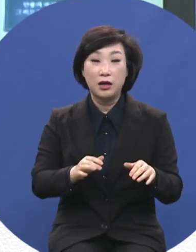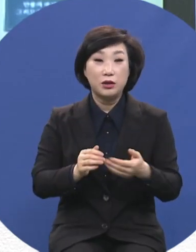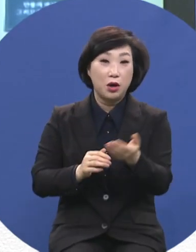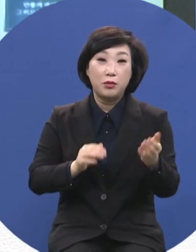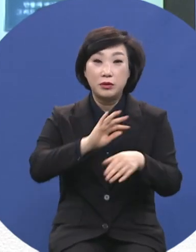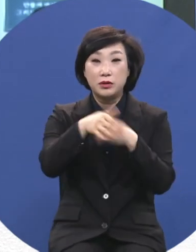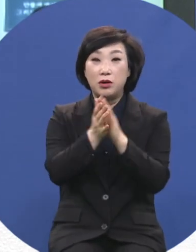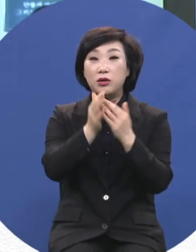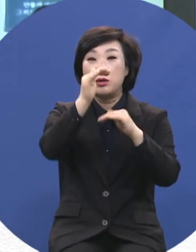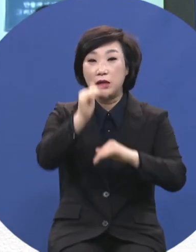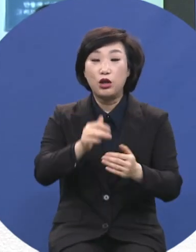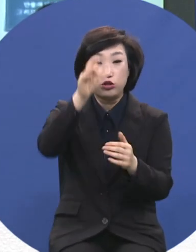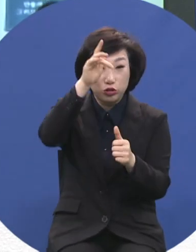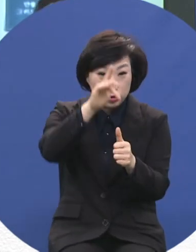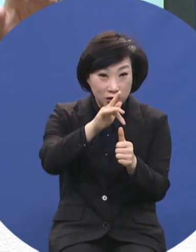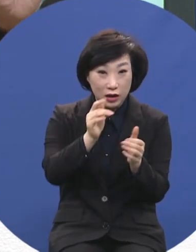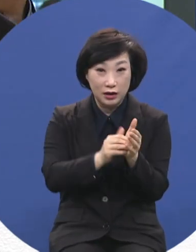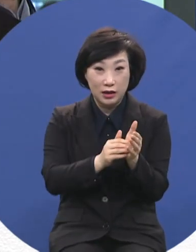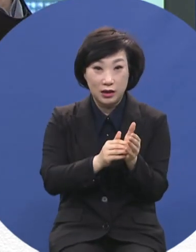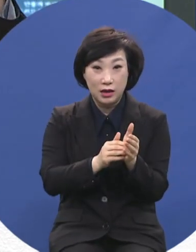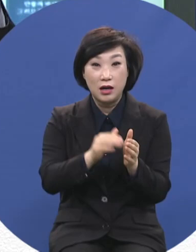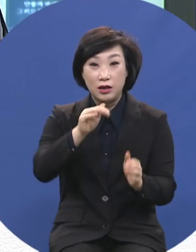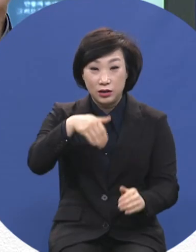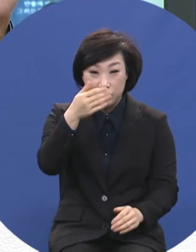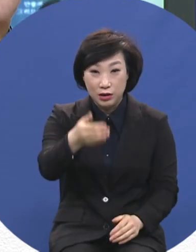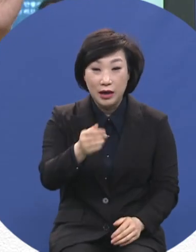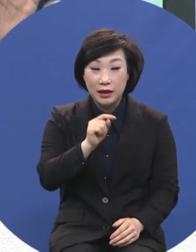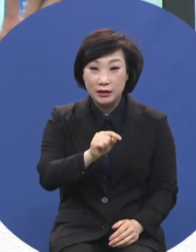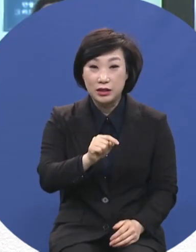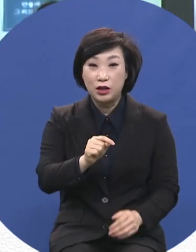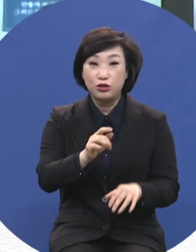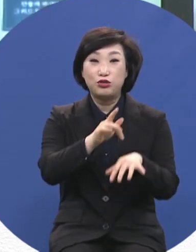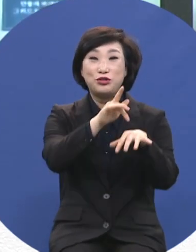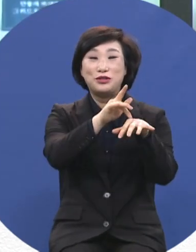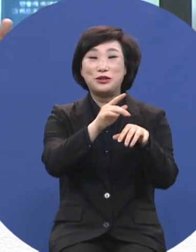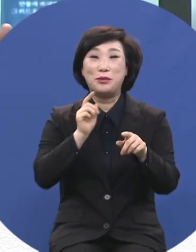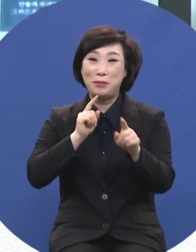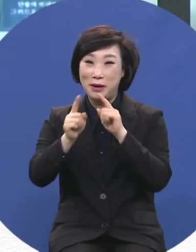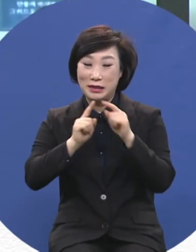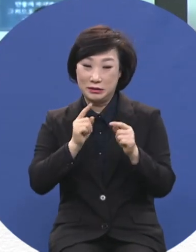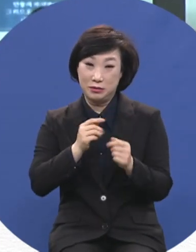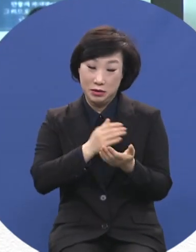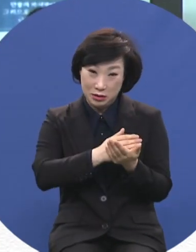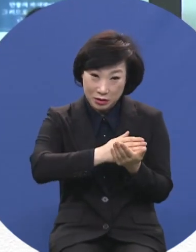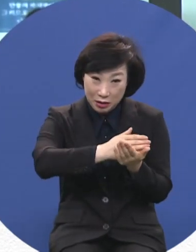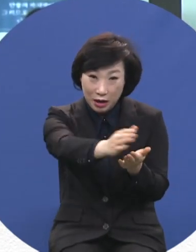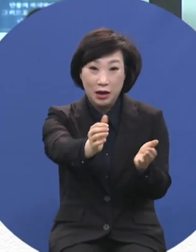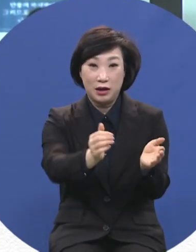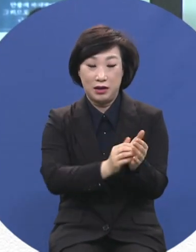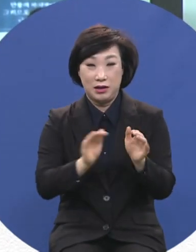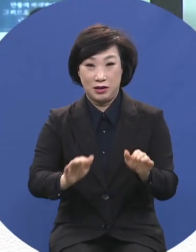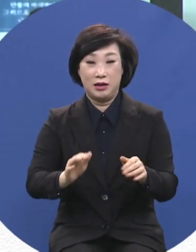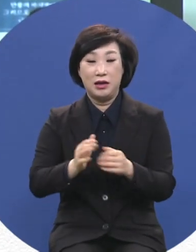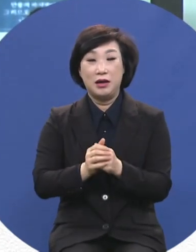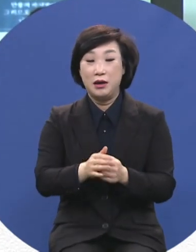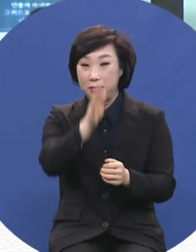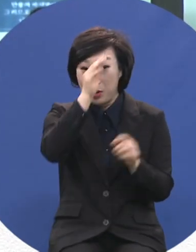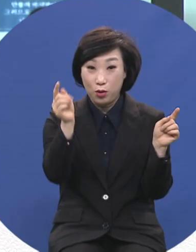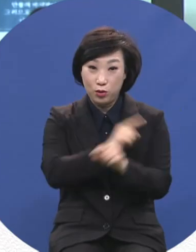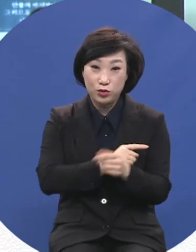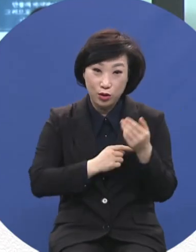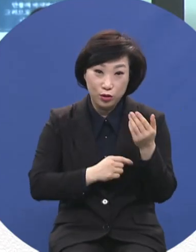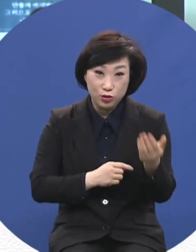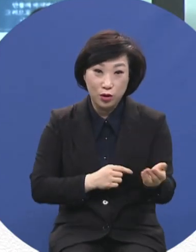들렸다고 그랬어. 그리고 그 뒤에 귀신을 말씀으로 쫓아주고 병을 고쳤다.